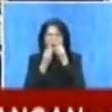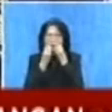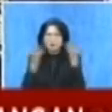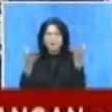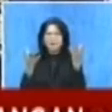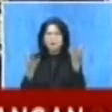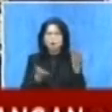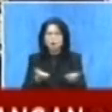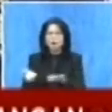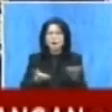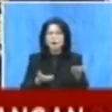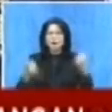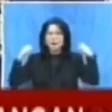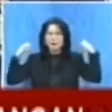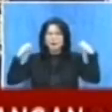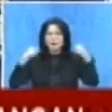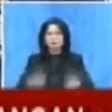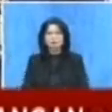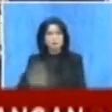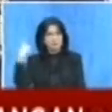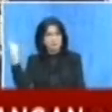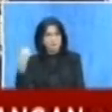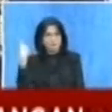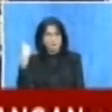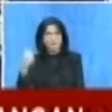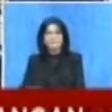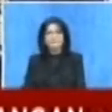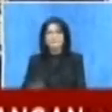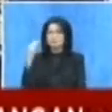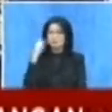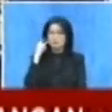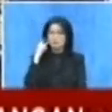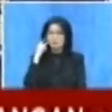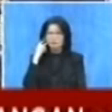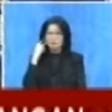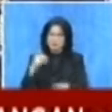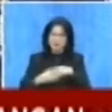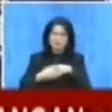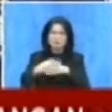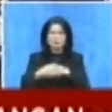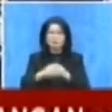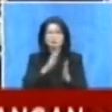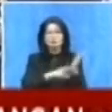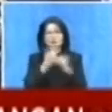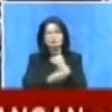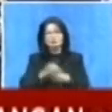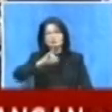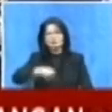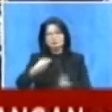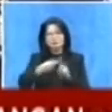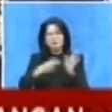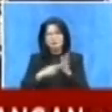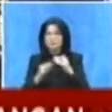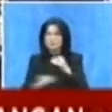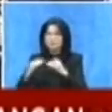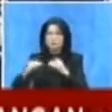layanan kesehatan. Pemerintah juga menjaga kesinambungan program JKN serta